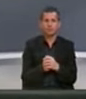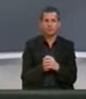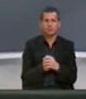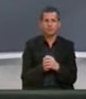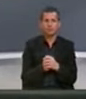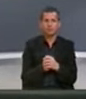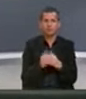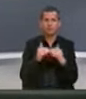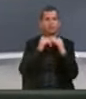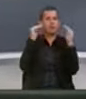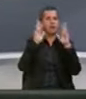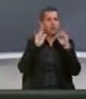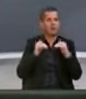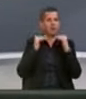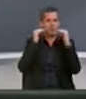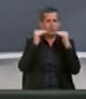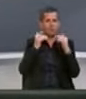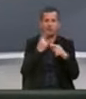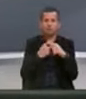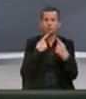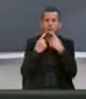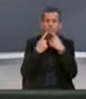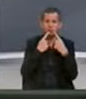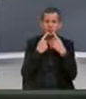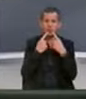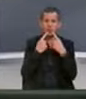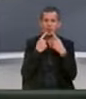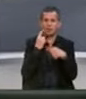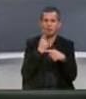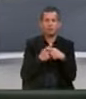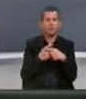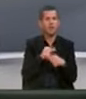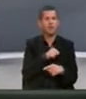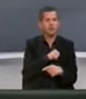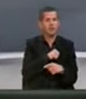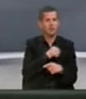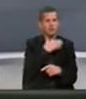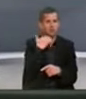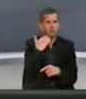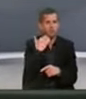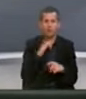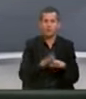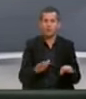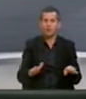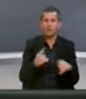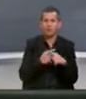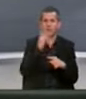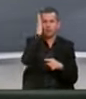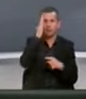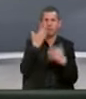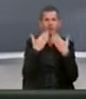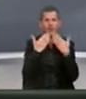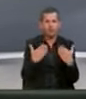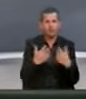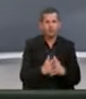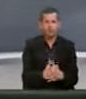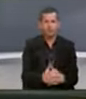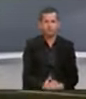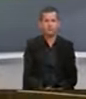në nivel në këtë drejtim. Kam dëgjuar edhe deklaratat e tij publike, por mendoj që janë shumë interes për fëmijët dhe të ardhmen e tyre. Faleminderit.